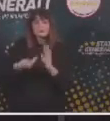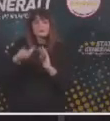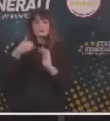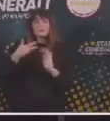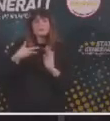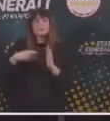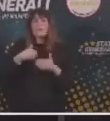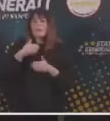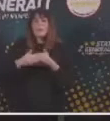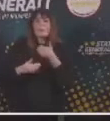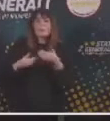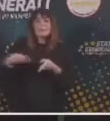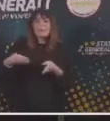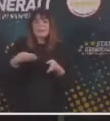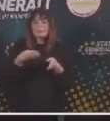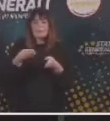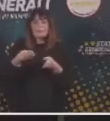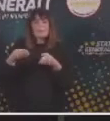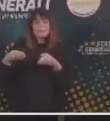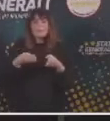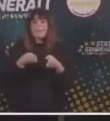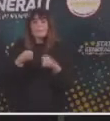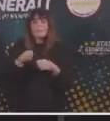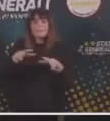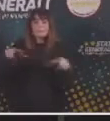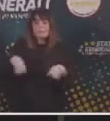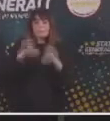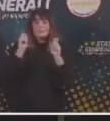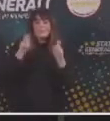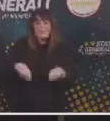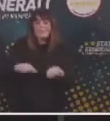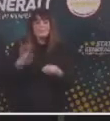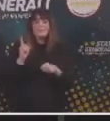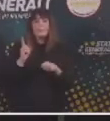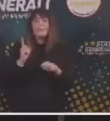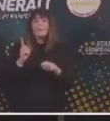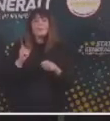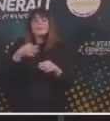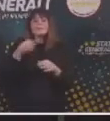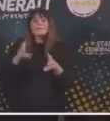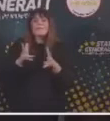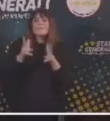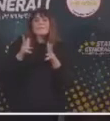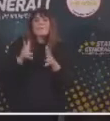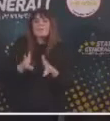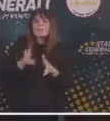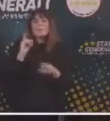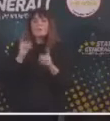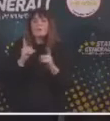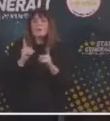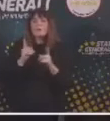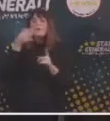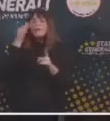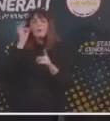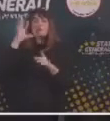percorso il punto di partenza è sempre la volontà politica di voler raggiungere l'obiettivo quell'essenziale